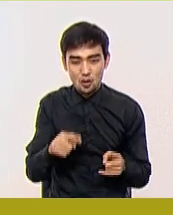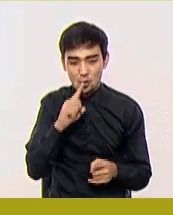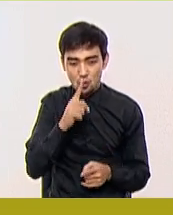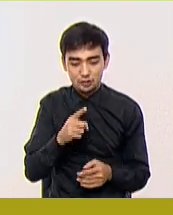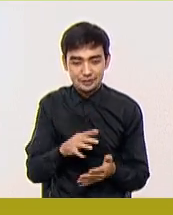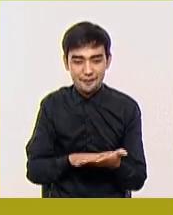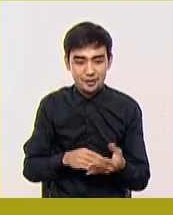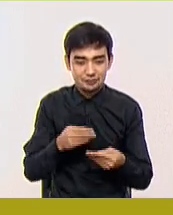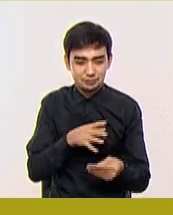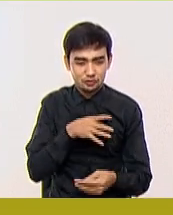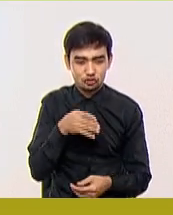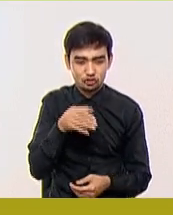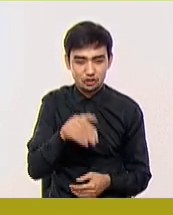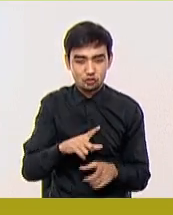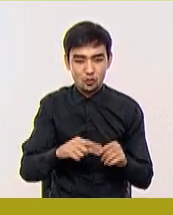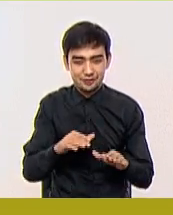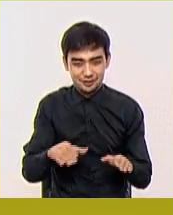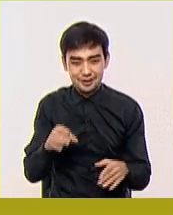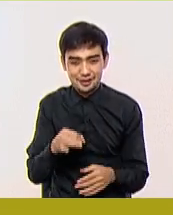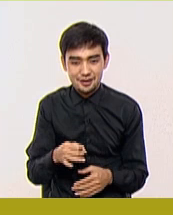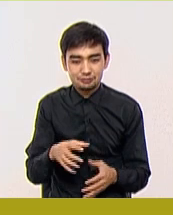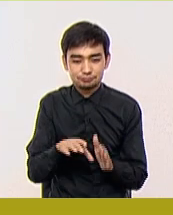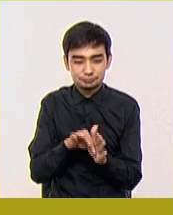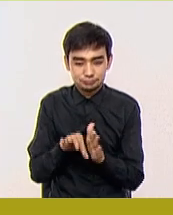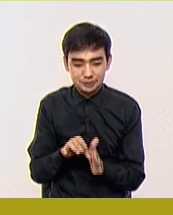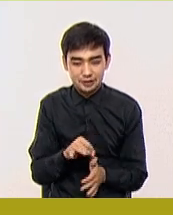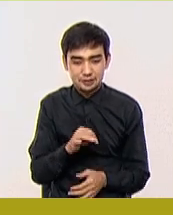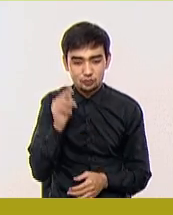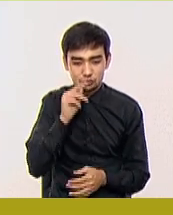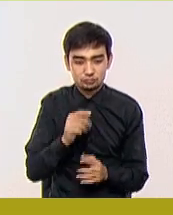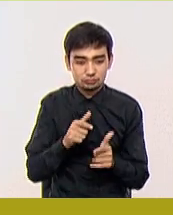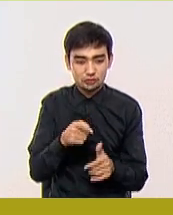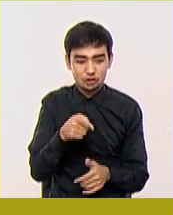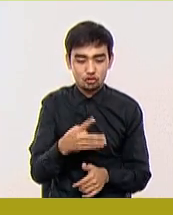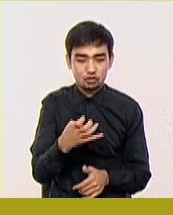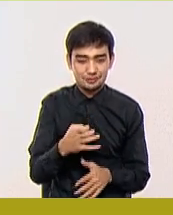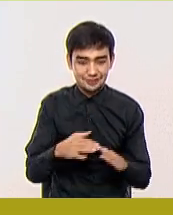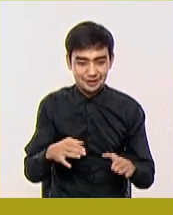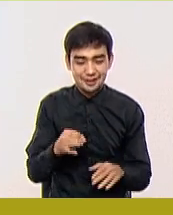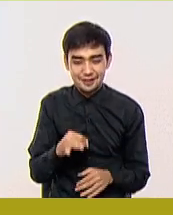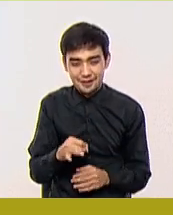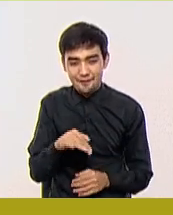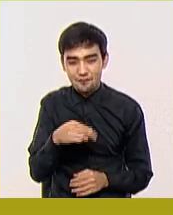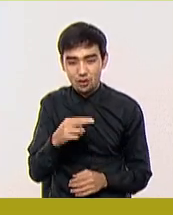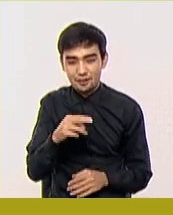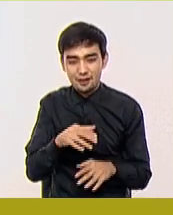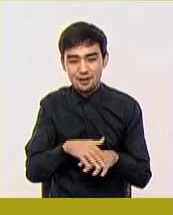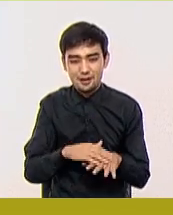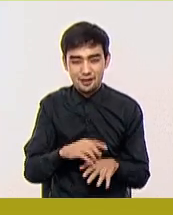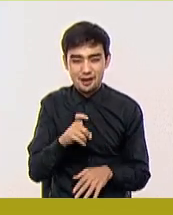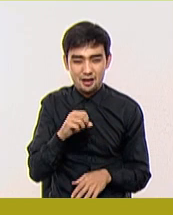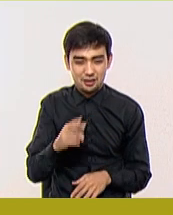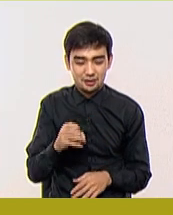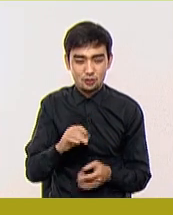подали заявки более 4000 школьников. По итогам отбора обучение прошли 1400 детей. Благотворительный фонд «Халык» подвел